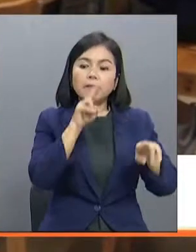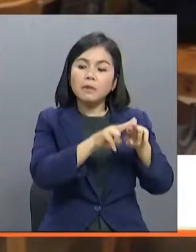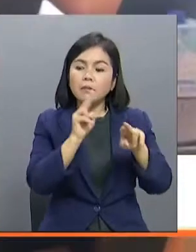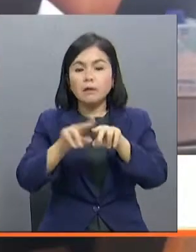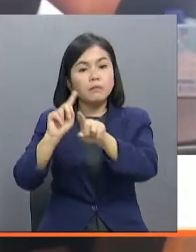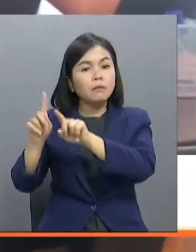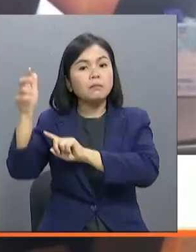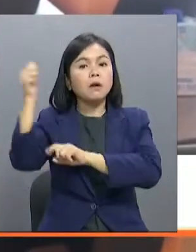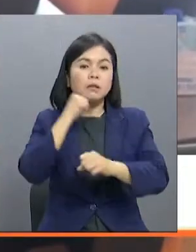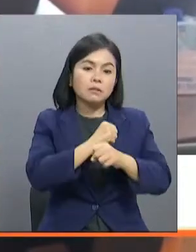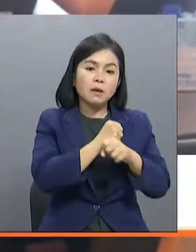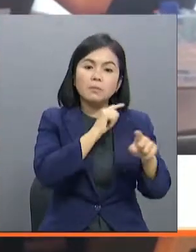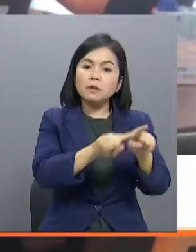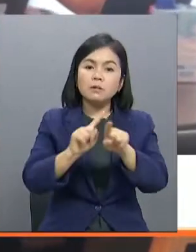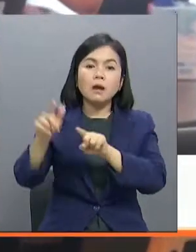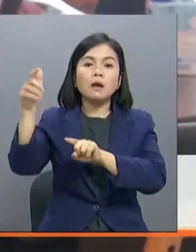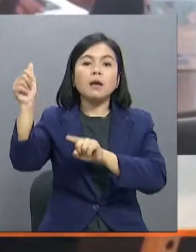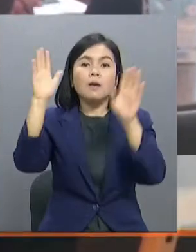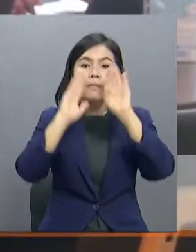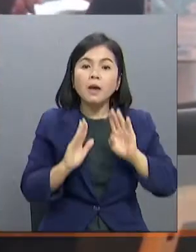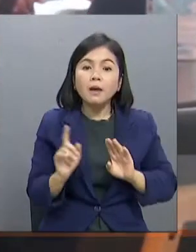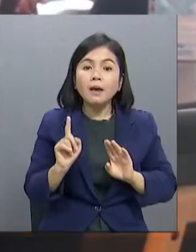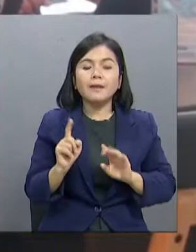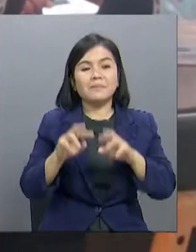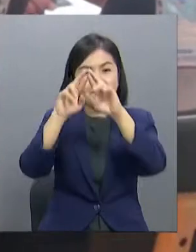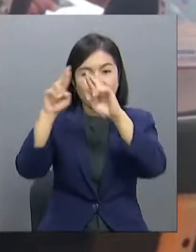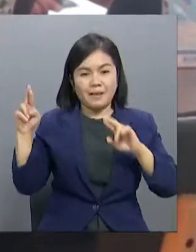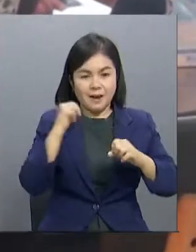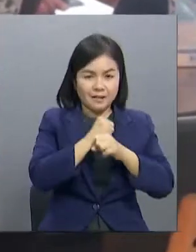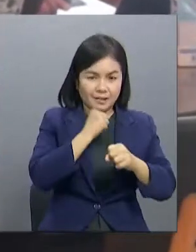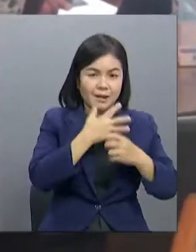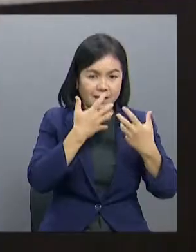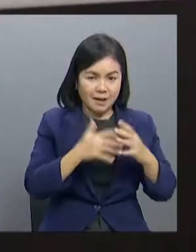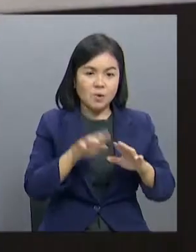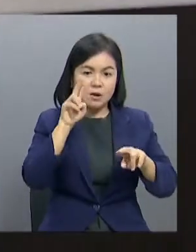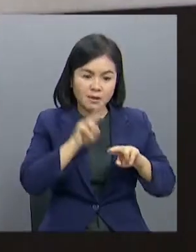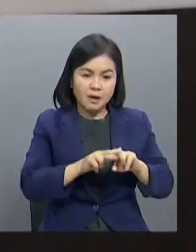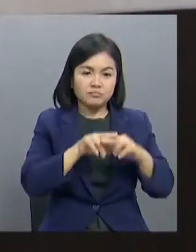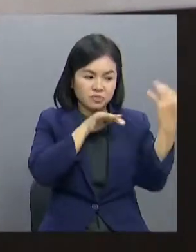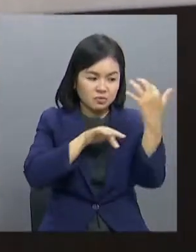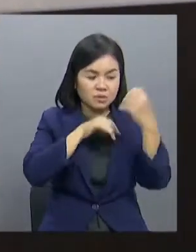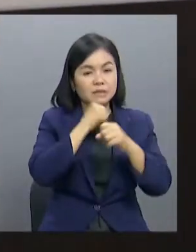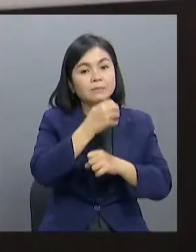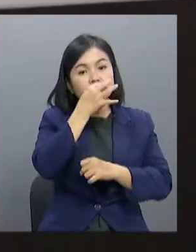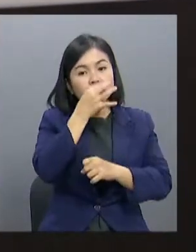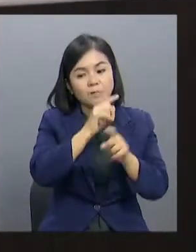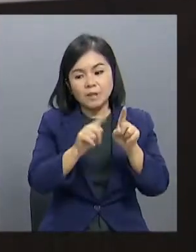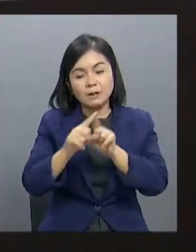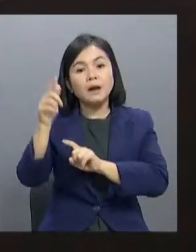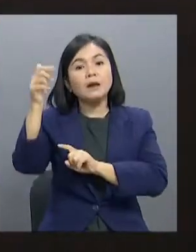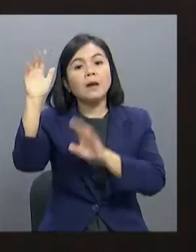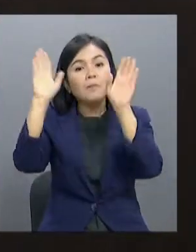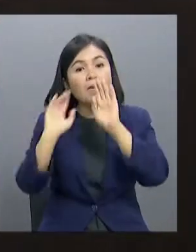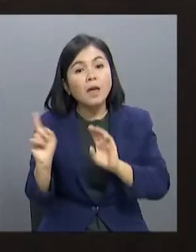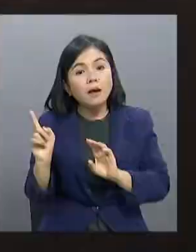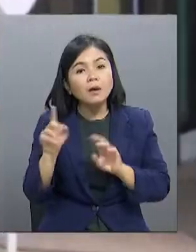ขึ้นการเป็นเจ้าของธุรกิจสตาร์ทอัพจึงได้กลายเป็นที่นิยมของคนเจนนี้ซึ่งว่ากันว่าโลกของคนเหล่านี้อยู่ได้ด้วยพลังแห่ง